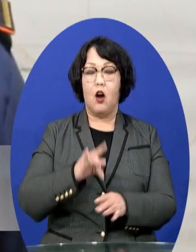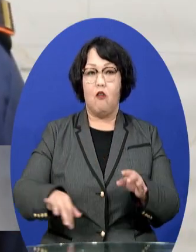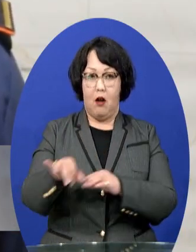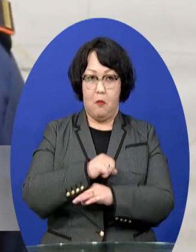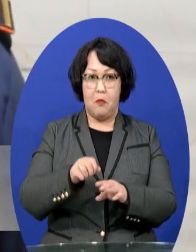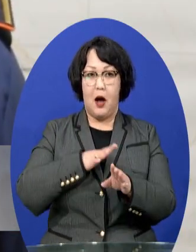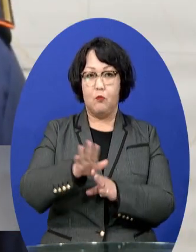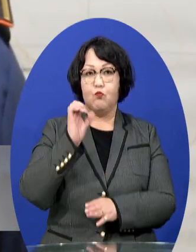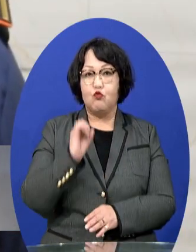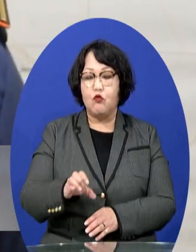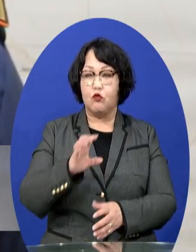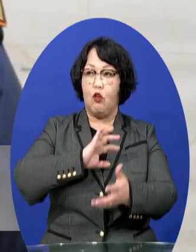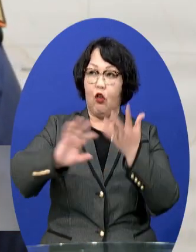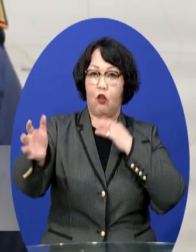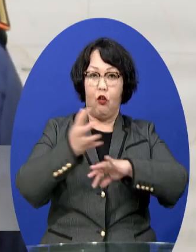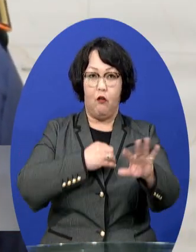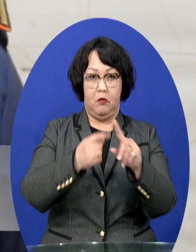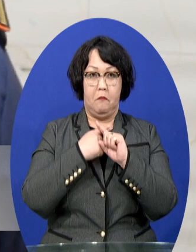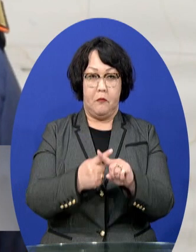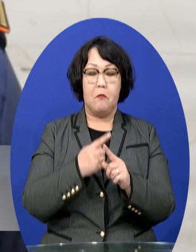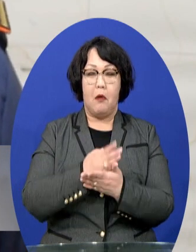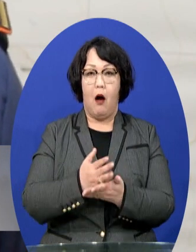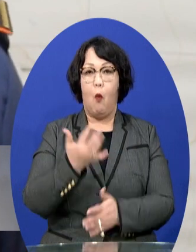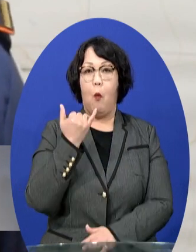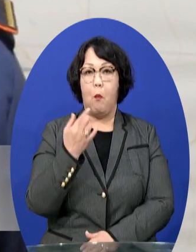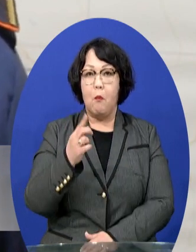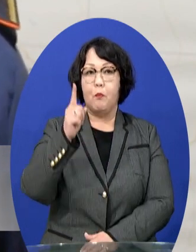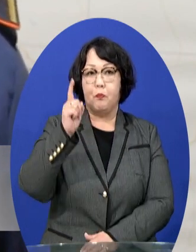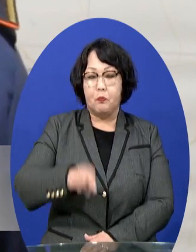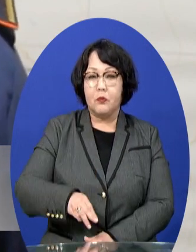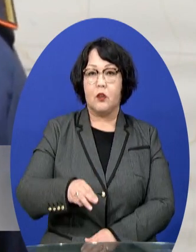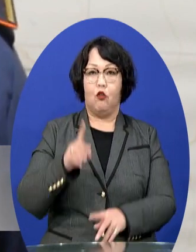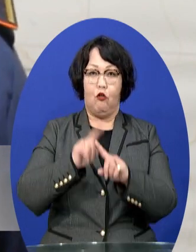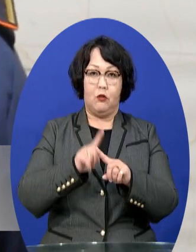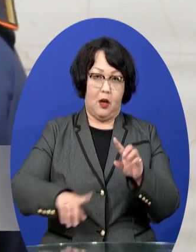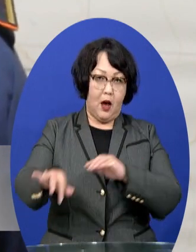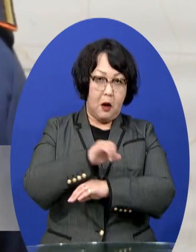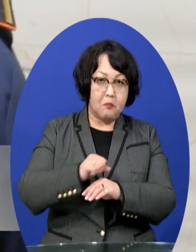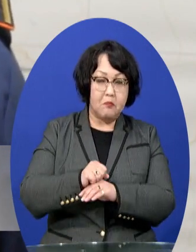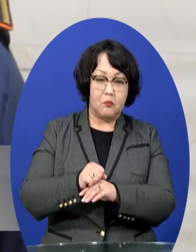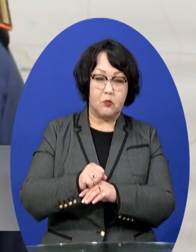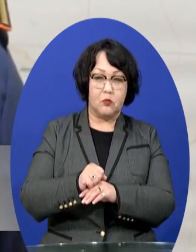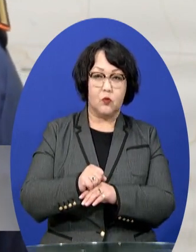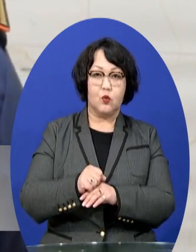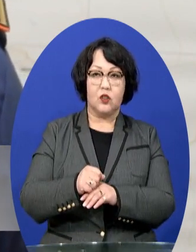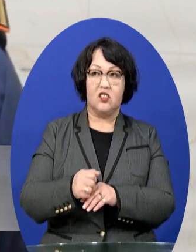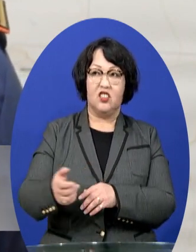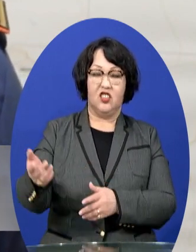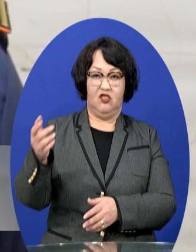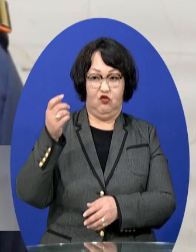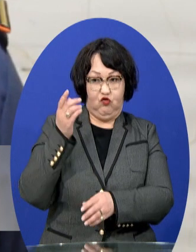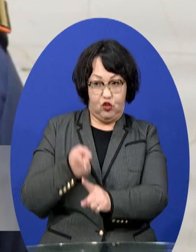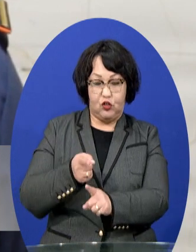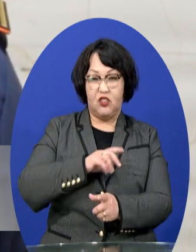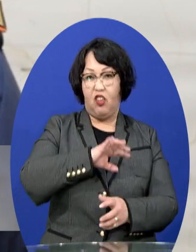ёсоор орох гарах хөдөлгөөнүүдийг бол хязгаарласан байгаа. За Улаанбаатар хотоос аймаг руу ирэх тийм ээ иргэдийн хөдөлгөөнийг бол зөвхөн буян